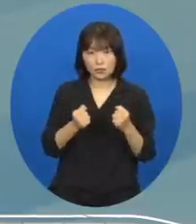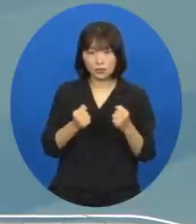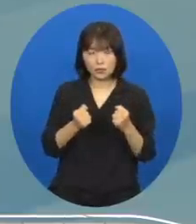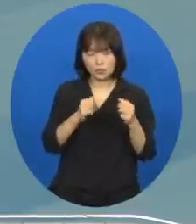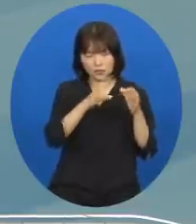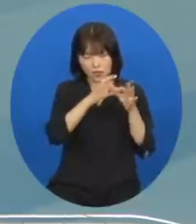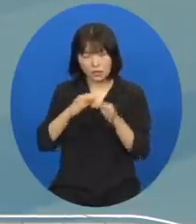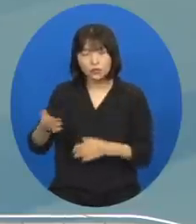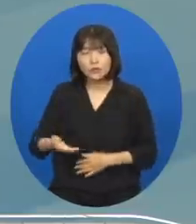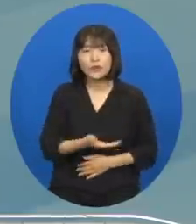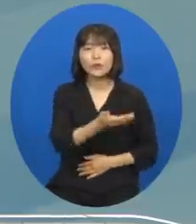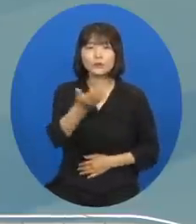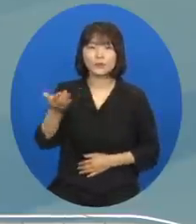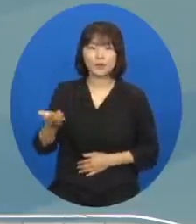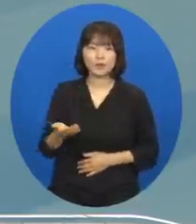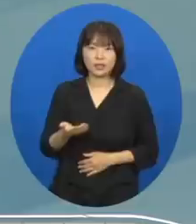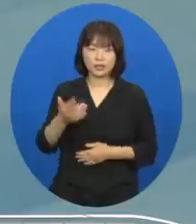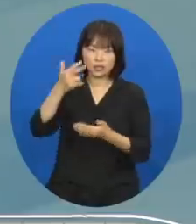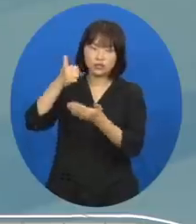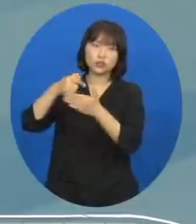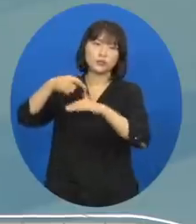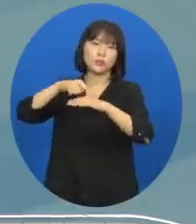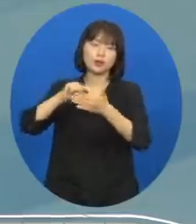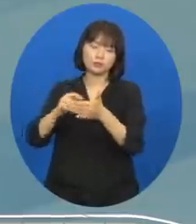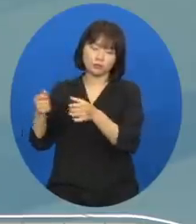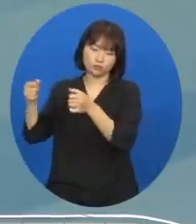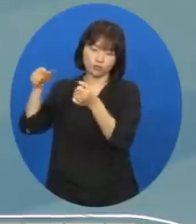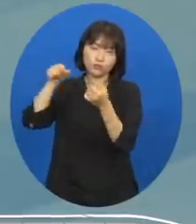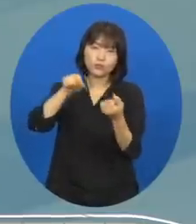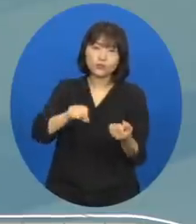계속 여러분에게 주님의 마음을 부어주세요.